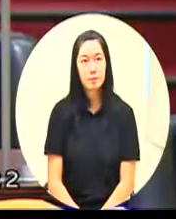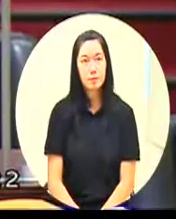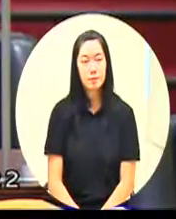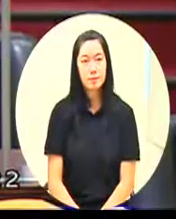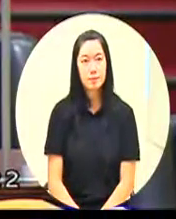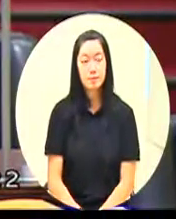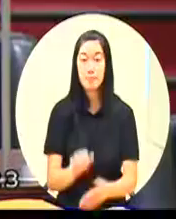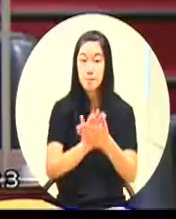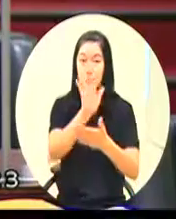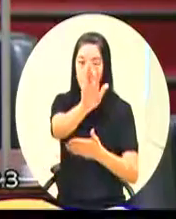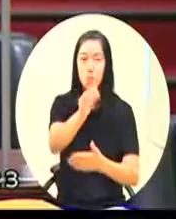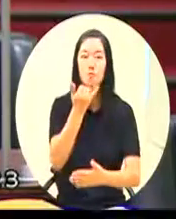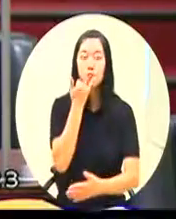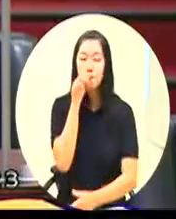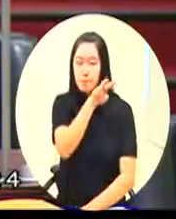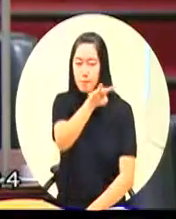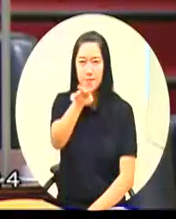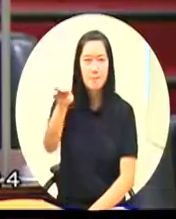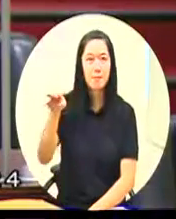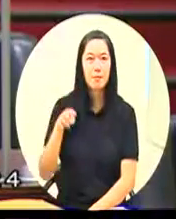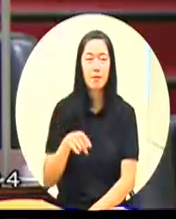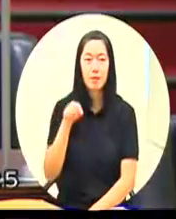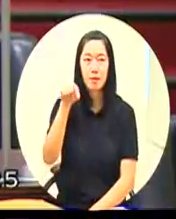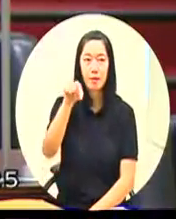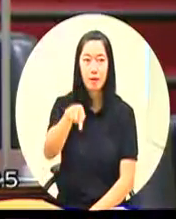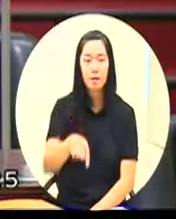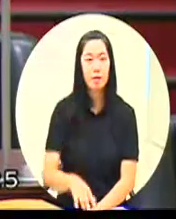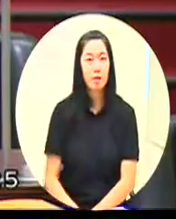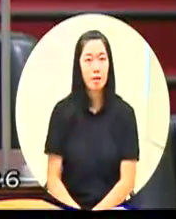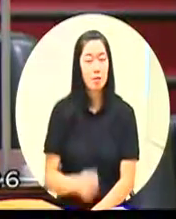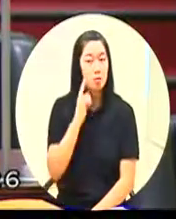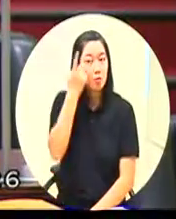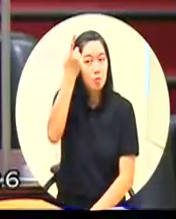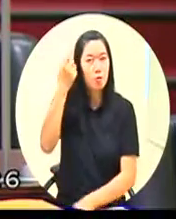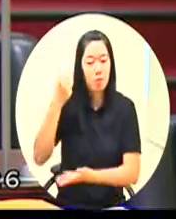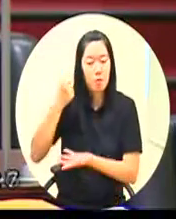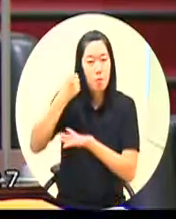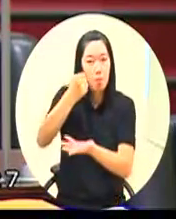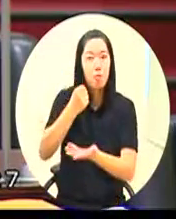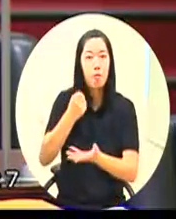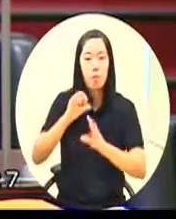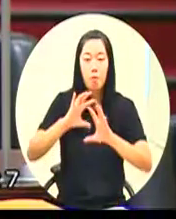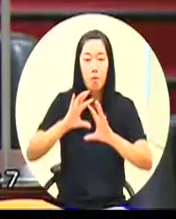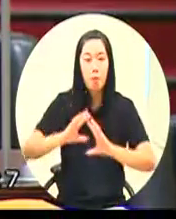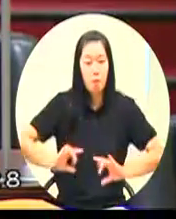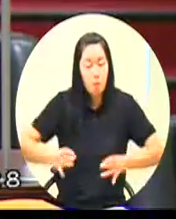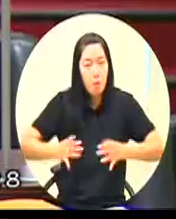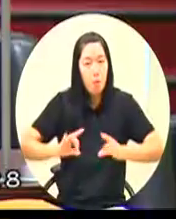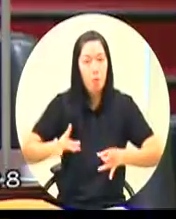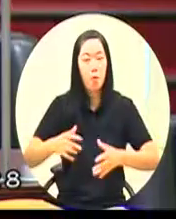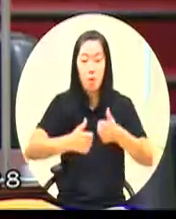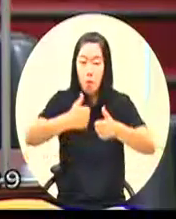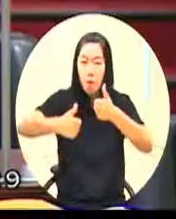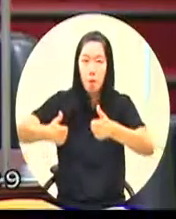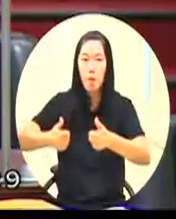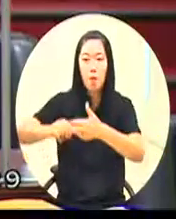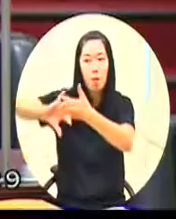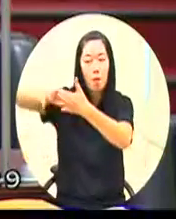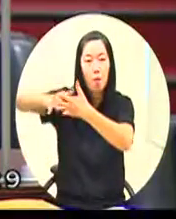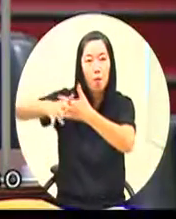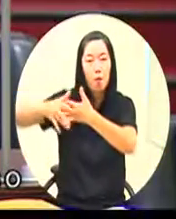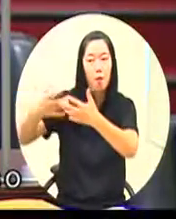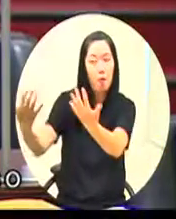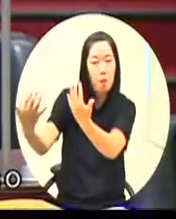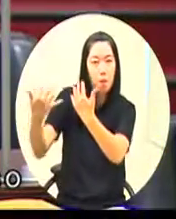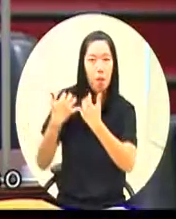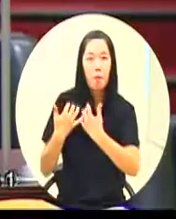在未来我们也可以看到徐生明纪念碑的棒球赛、国际赛，越来越多的国家的代表队到美浓来比赛棒